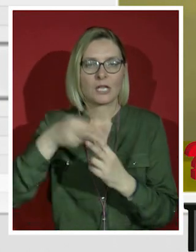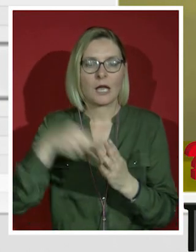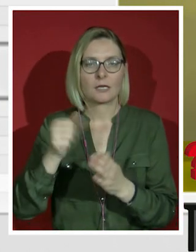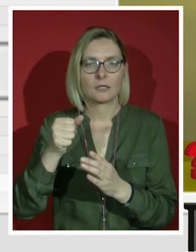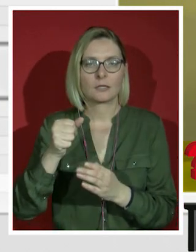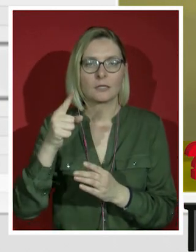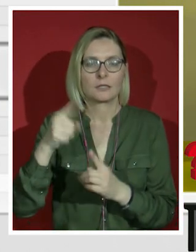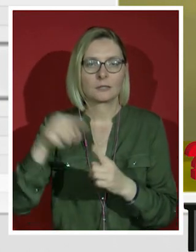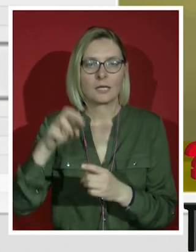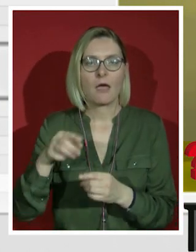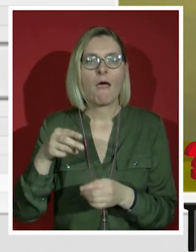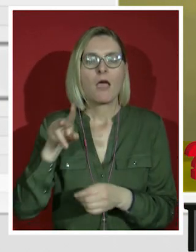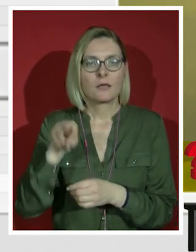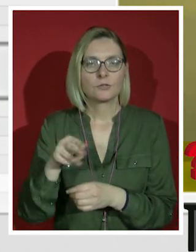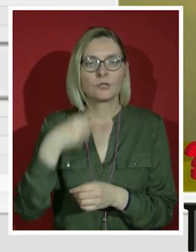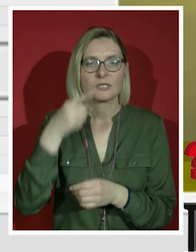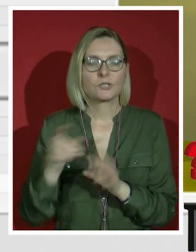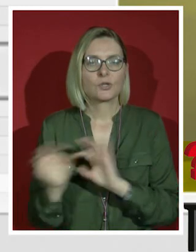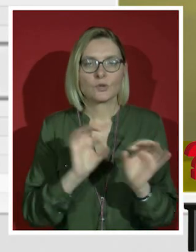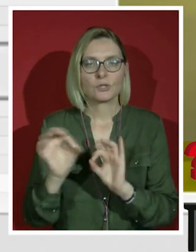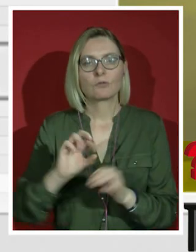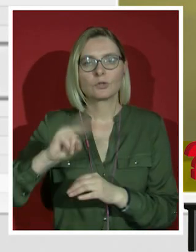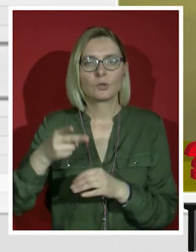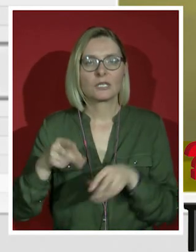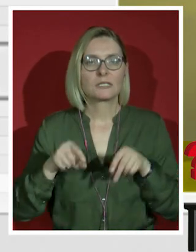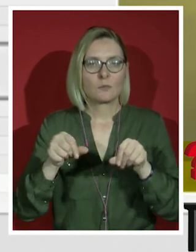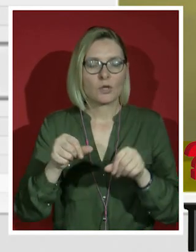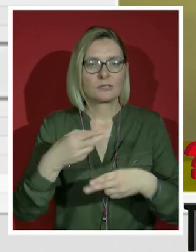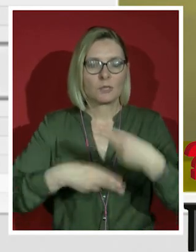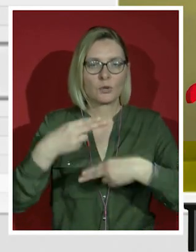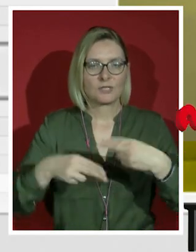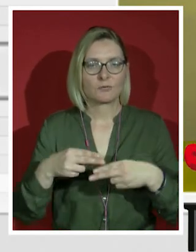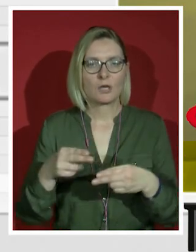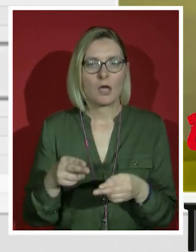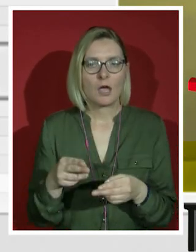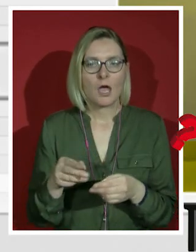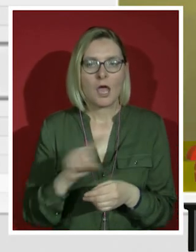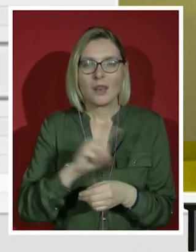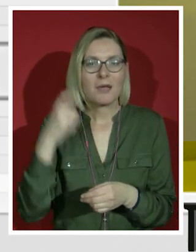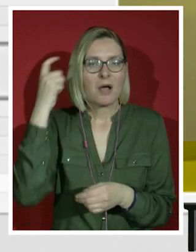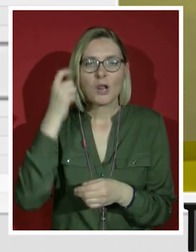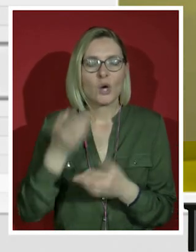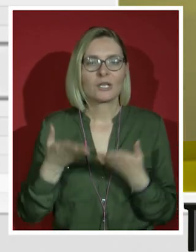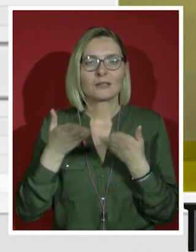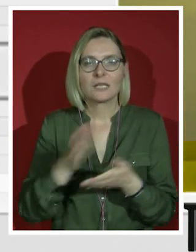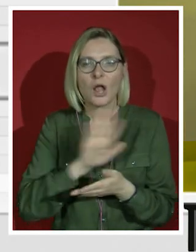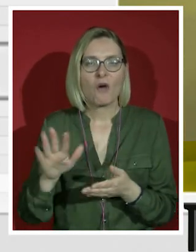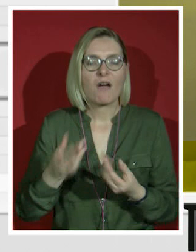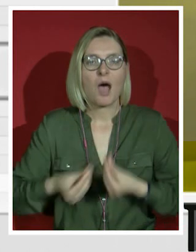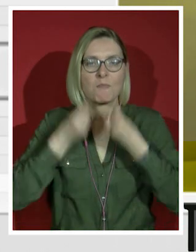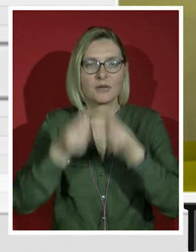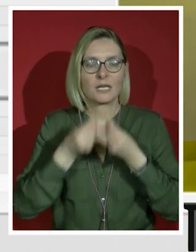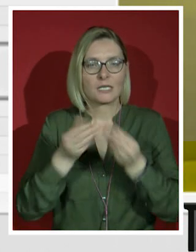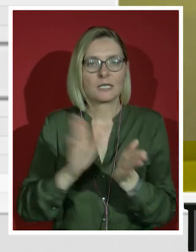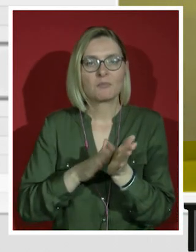значи и осигурување и на другите земјоделски култури. Малку нема логика целата таа приказна, да,